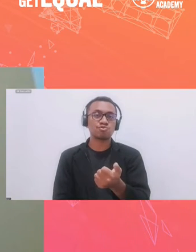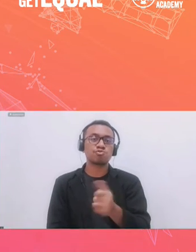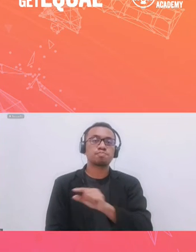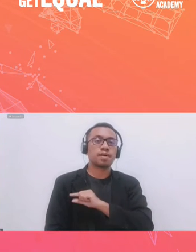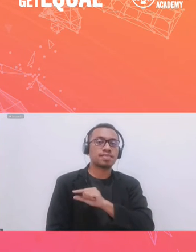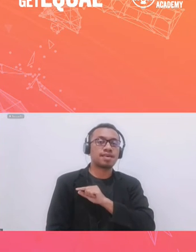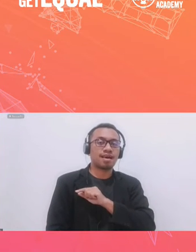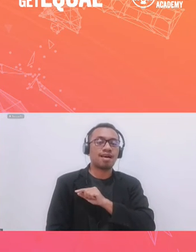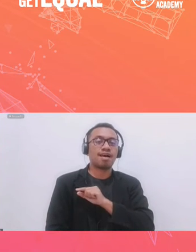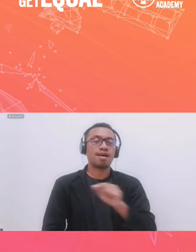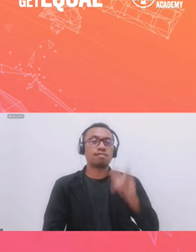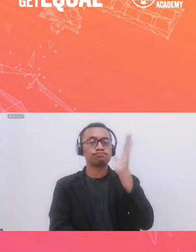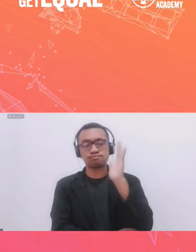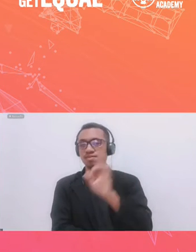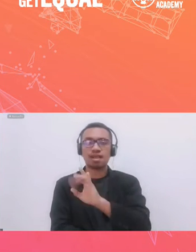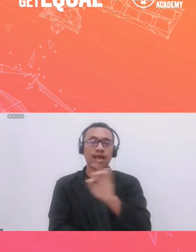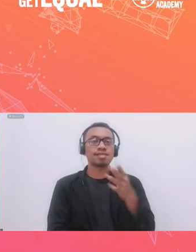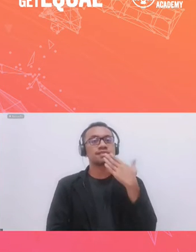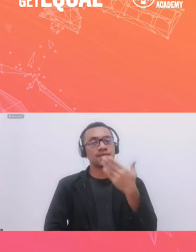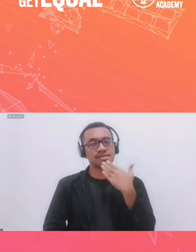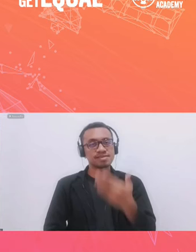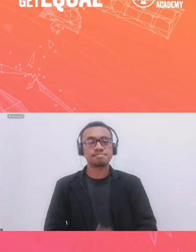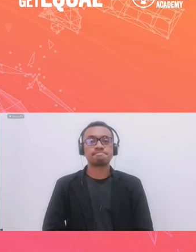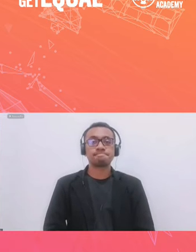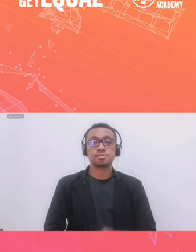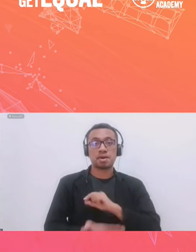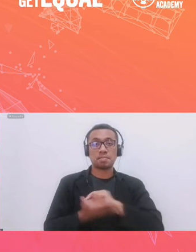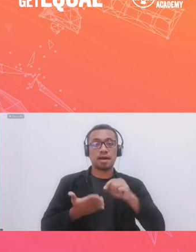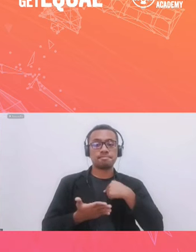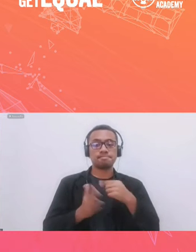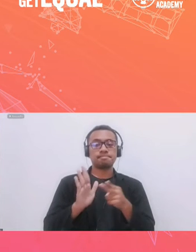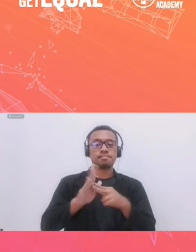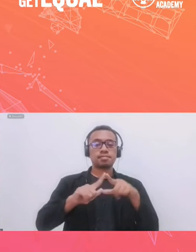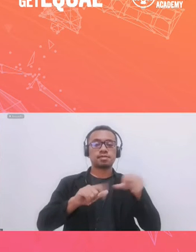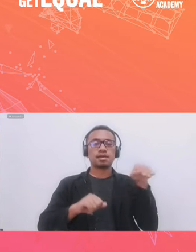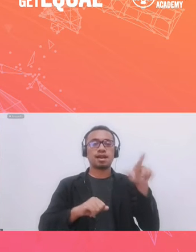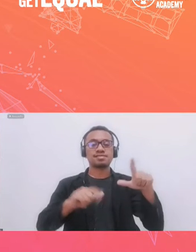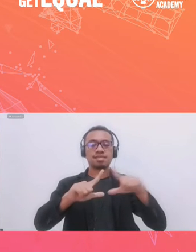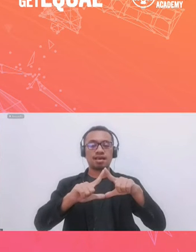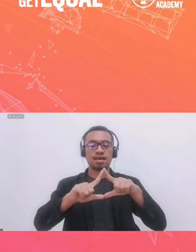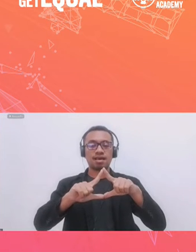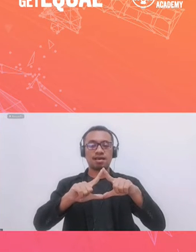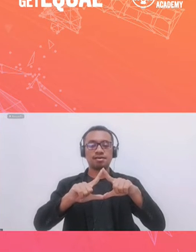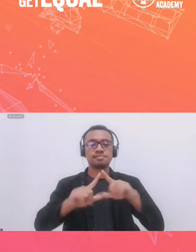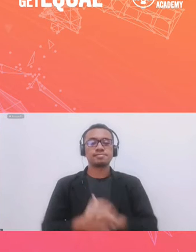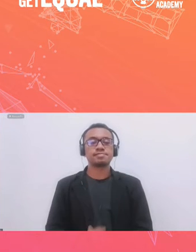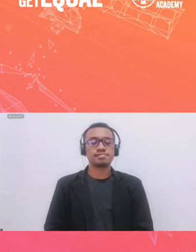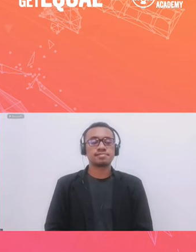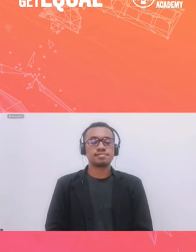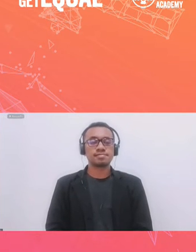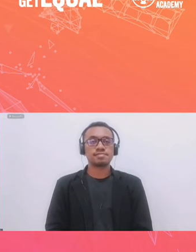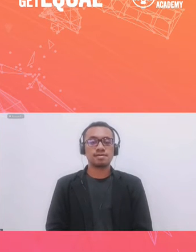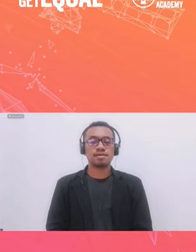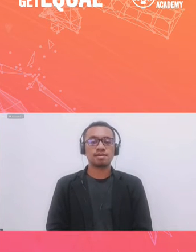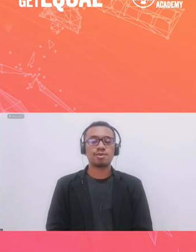semuanya dan panitia. Saya di sini, Nazla Mariza, saya Influencing Director. Saya akan berbagi tentang